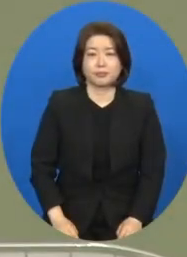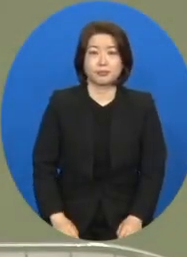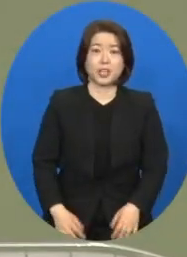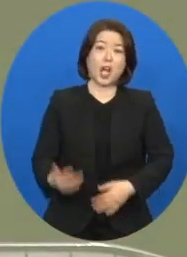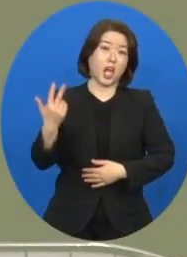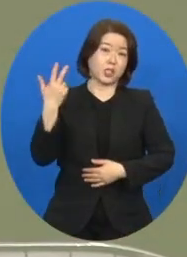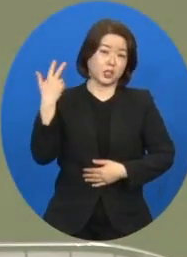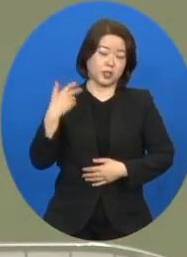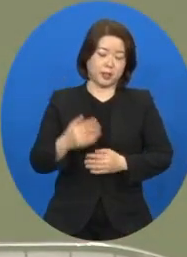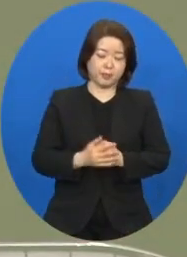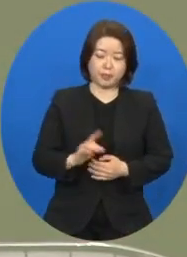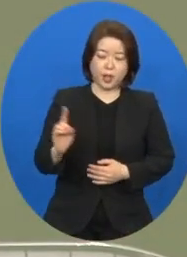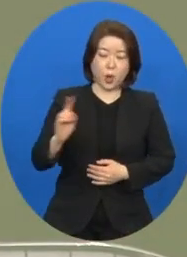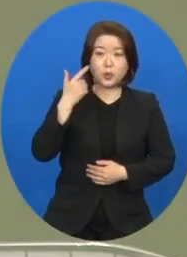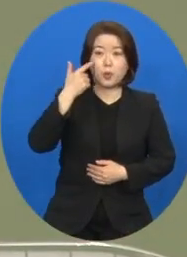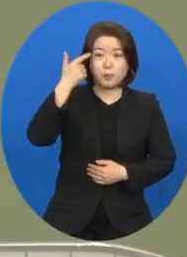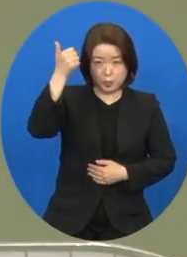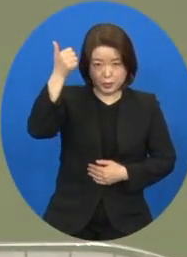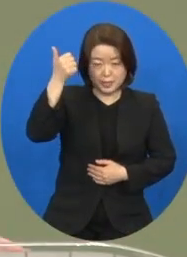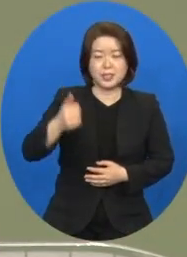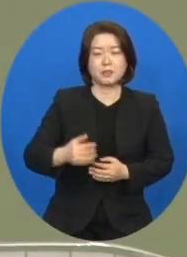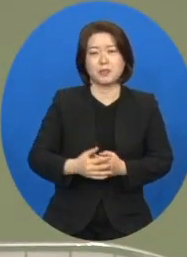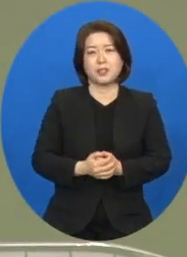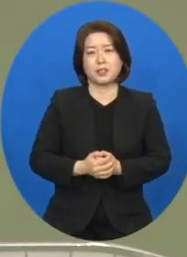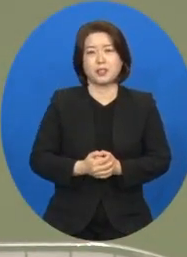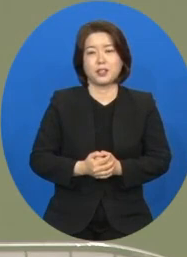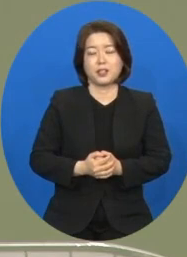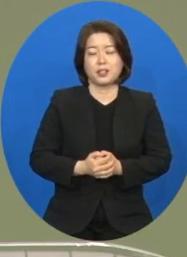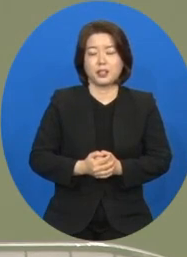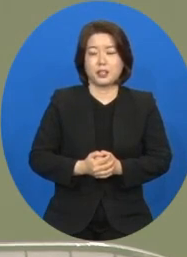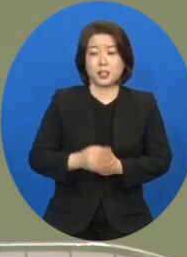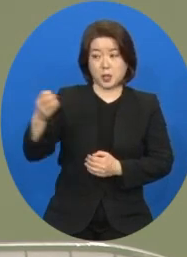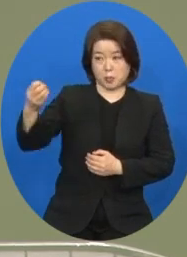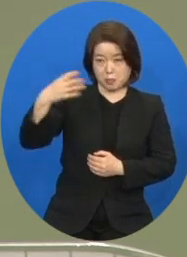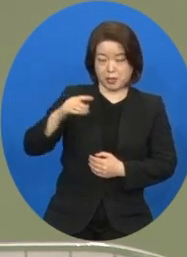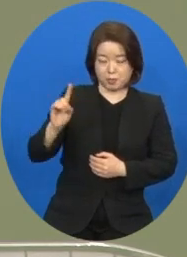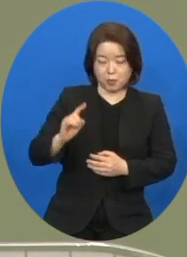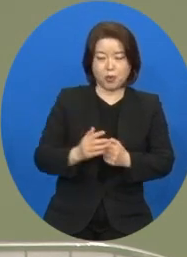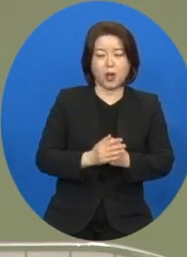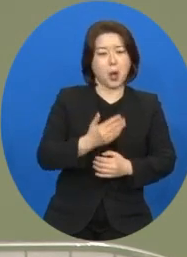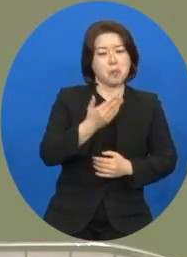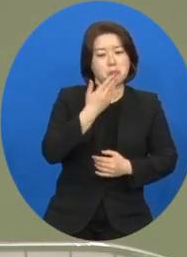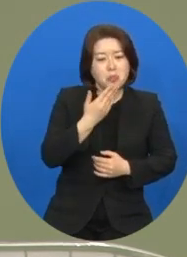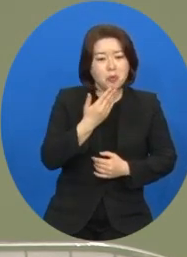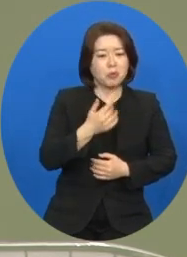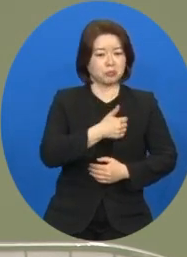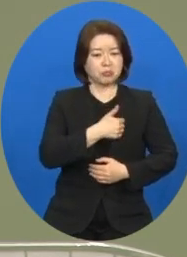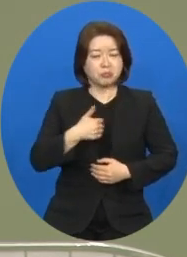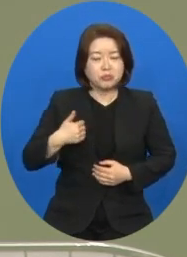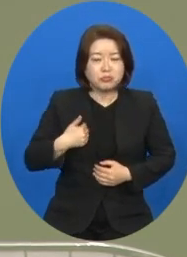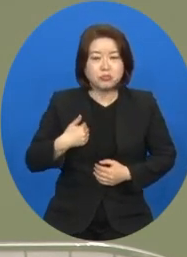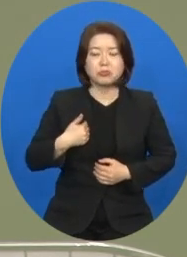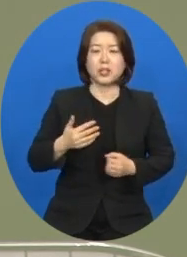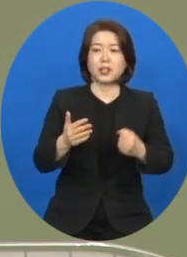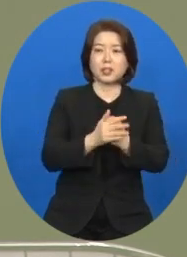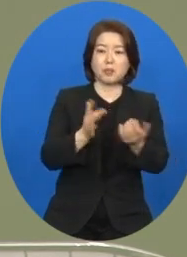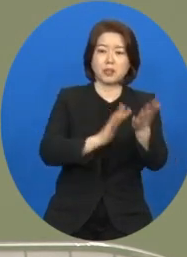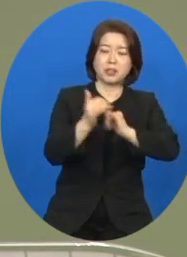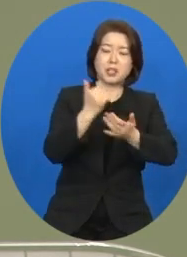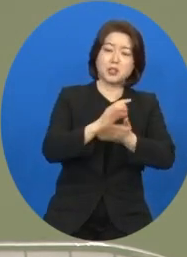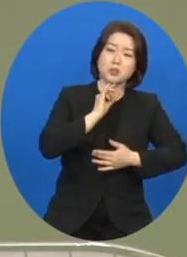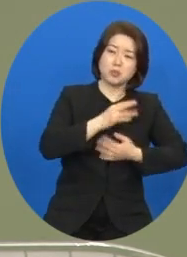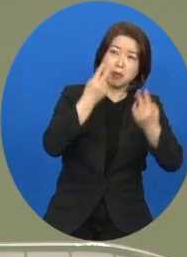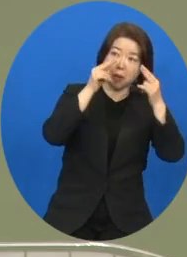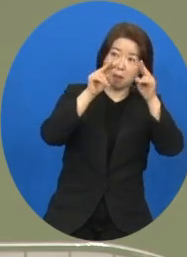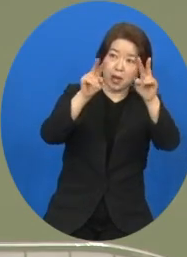지난 주간에 어느 목사님이 먹고 살만 하니까 예수님만 바라보라고 한다,